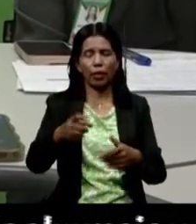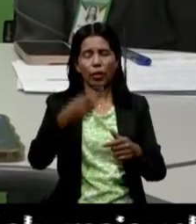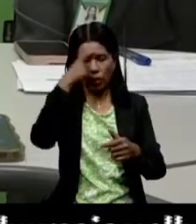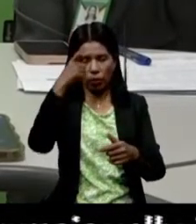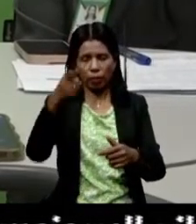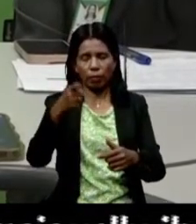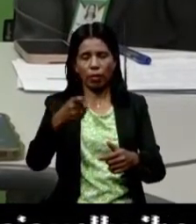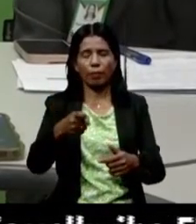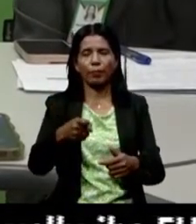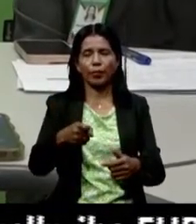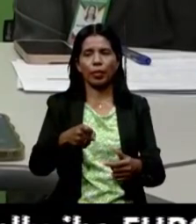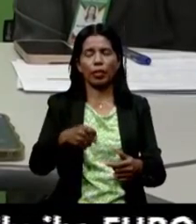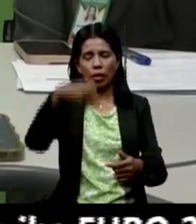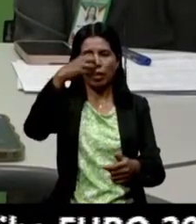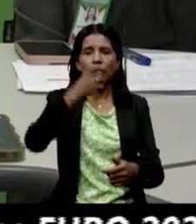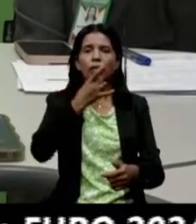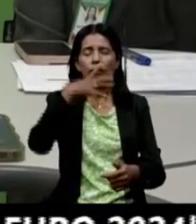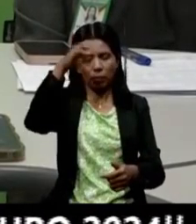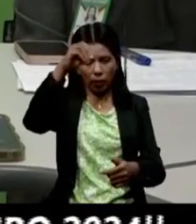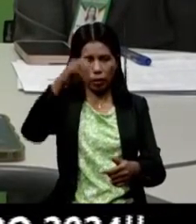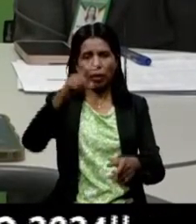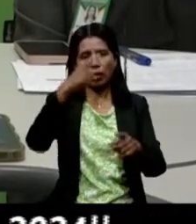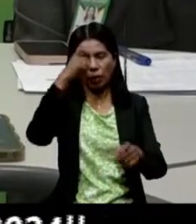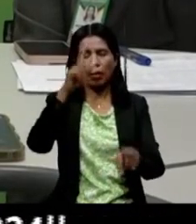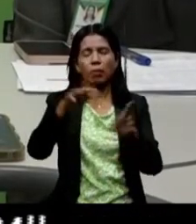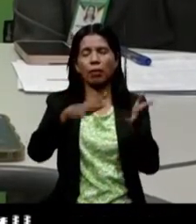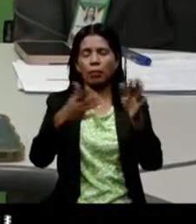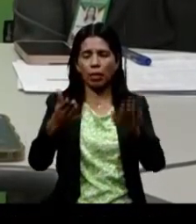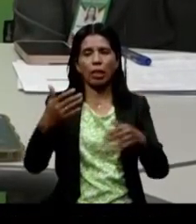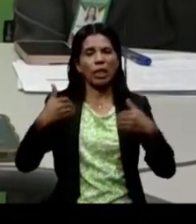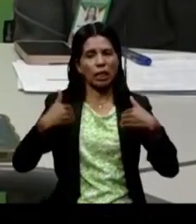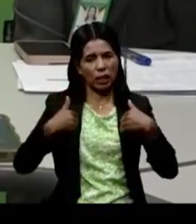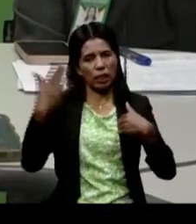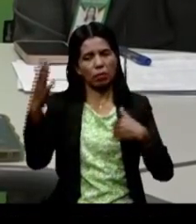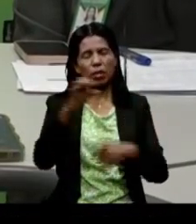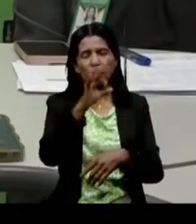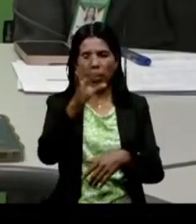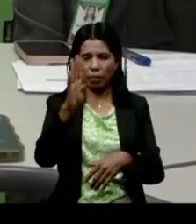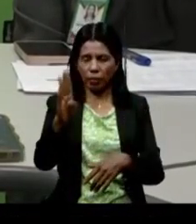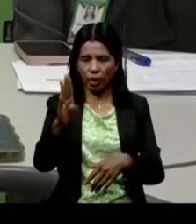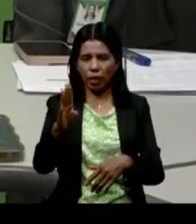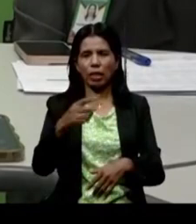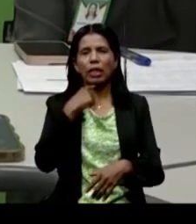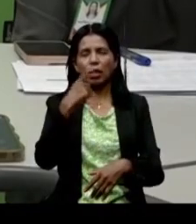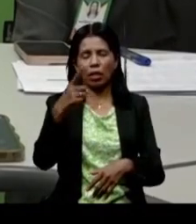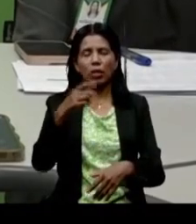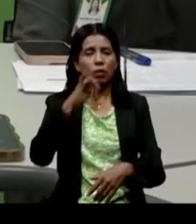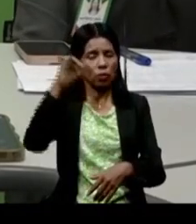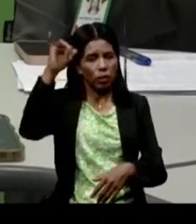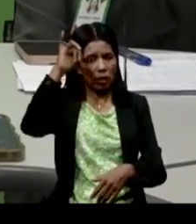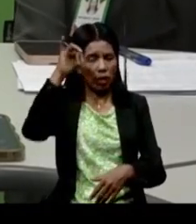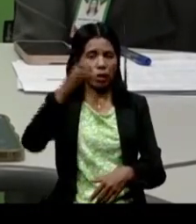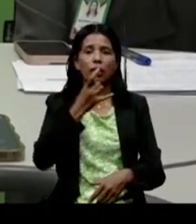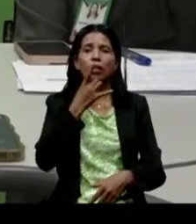ni madan ema mate to ona inualu i iya mos media sosial ema espaila dehan ahi mate ne impacto ahi mate